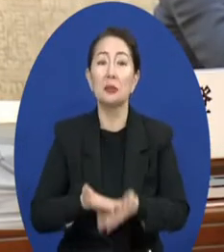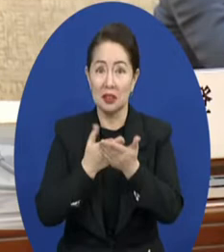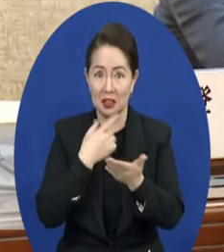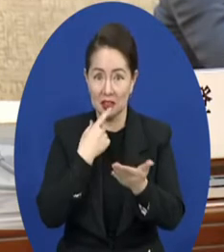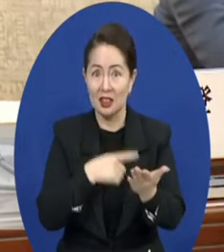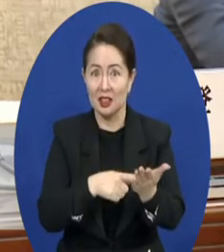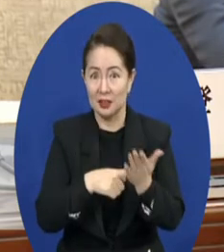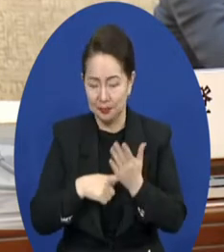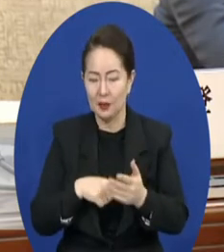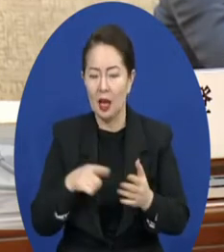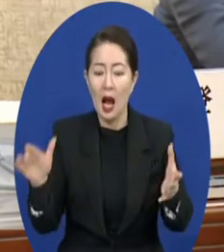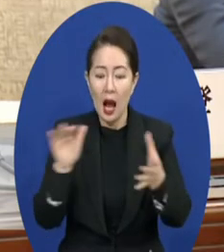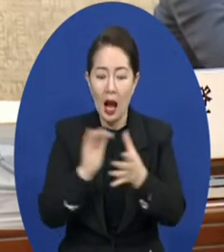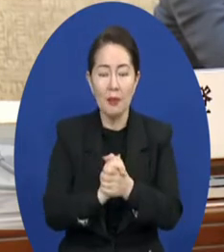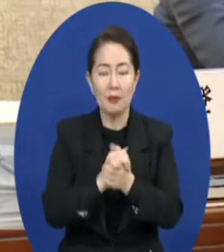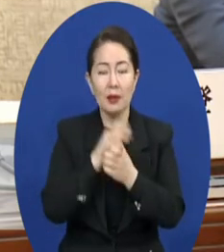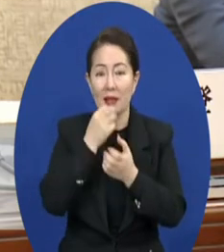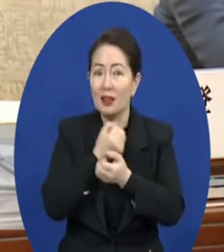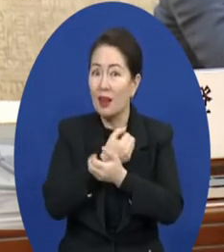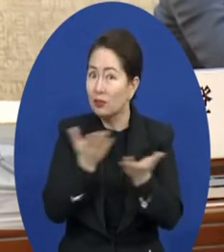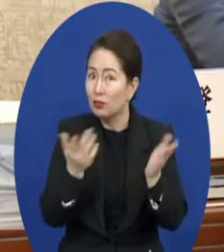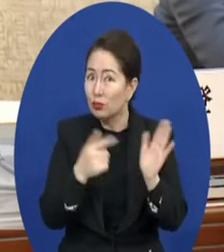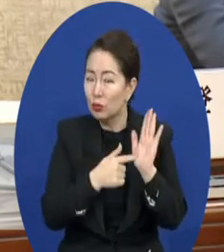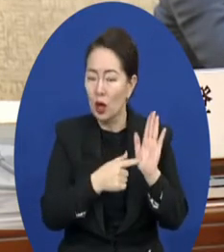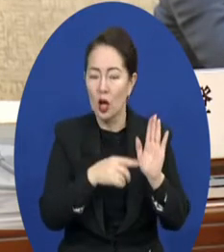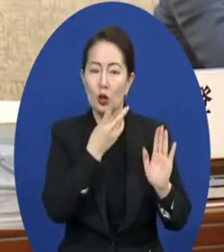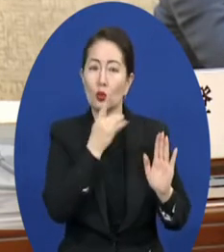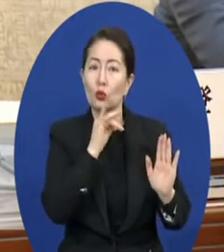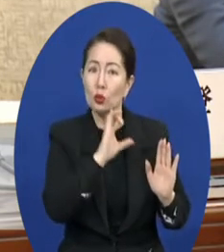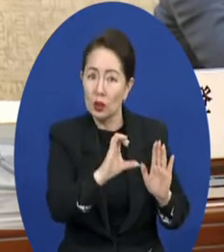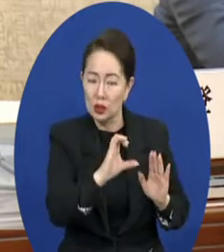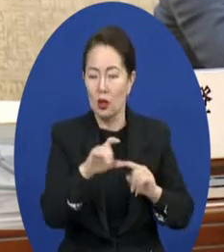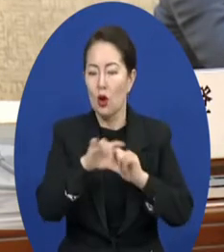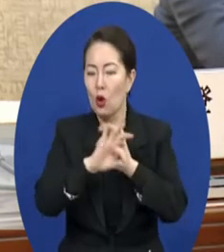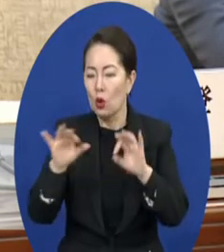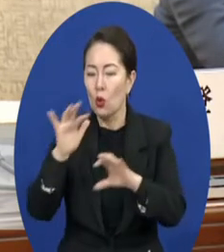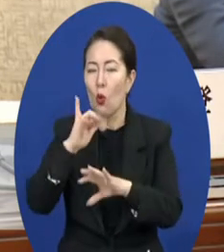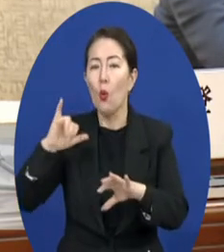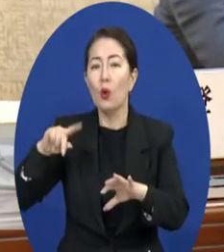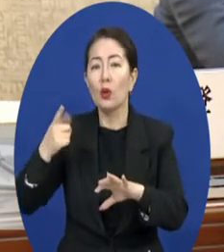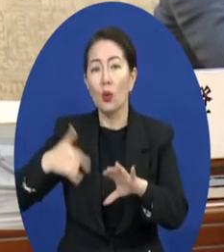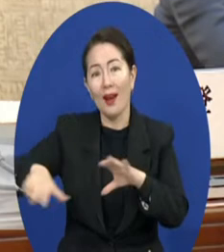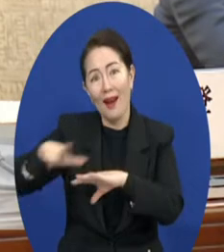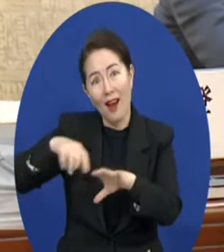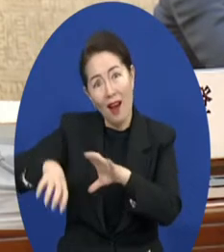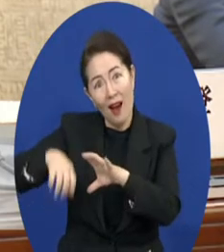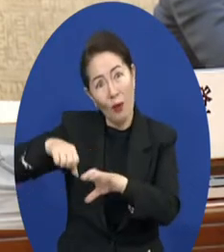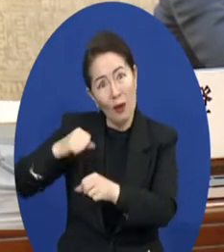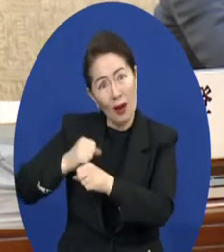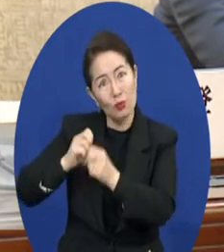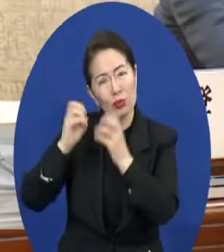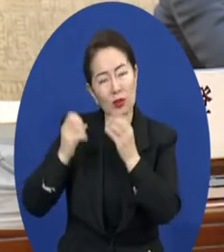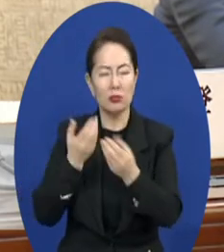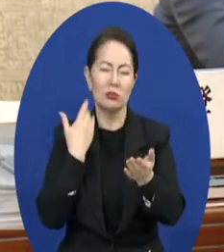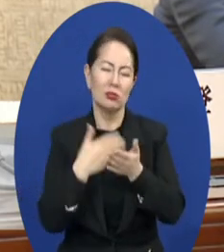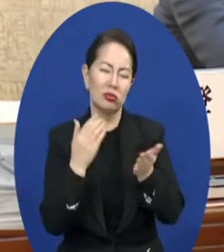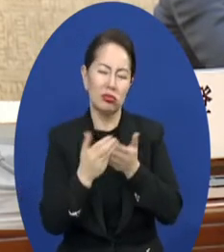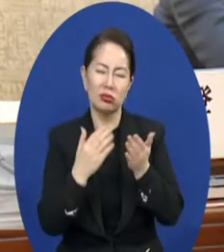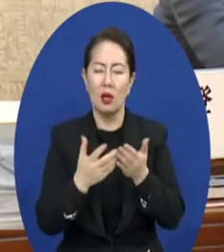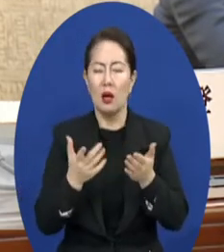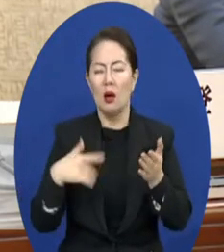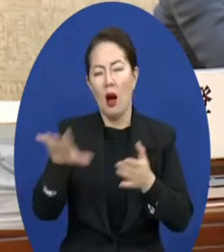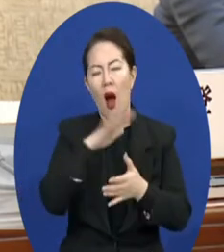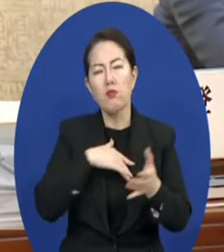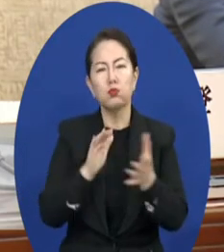улсын засгийн газрын хамтарсан мэдээлэлд нүүрс зэрэг уулдуурхасад бүтээгдэхүүний худалдааг нэмэгдүүлэх, урт хугацааны тогтвортой хамтын ажиллагааг хөгжүүлэхийг